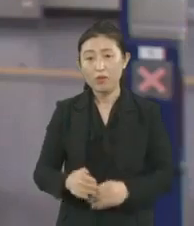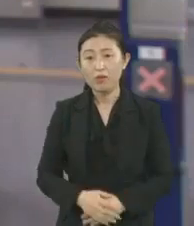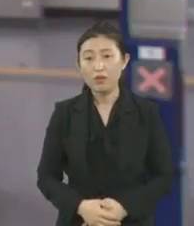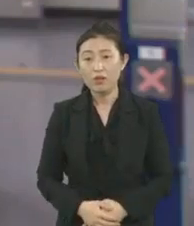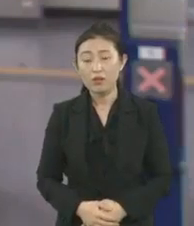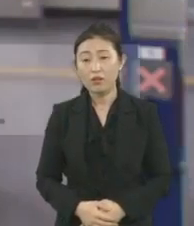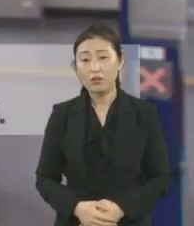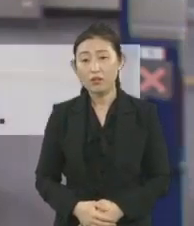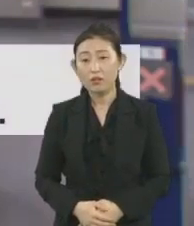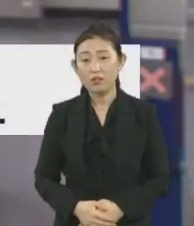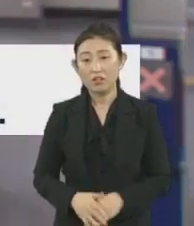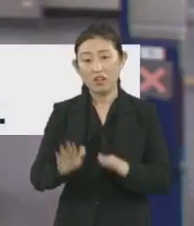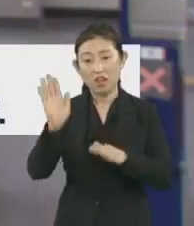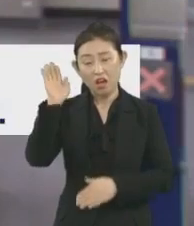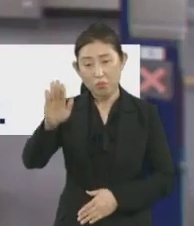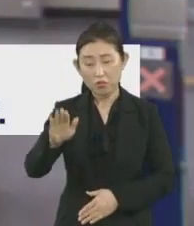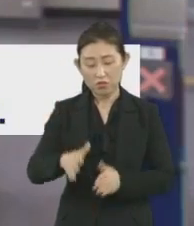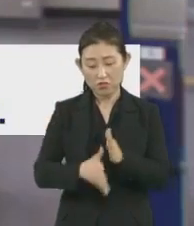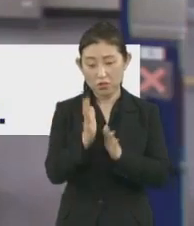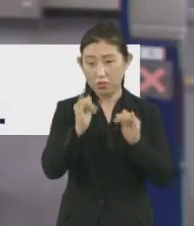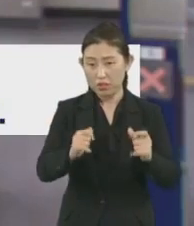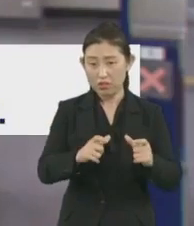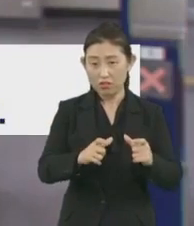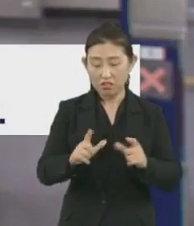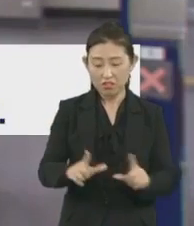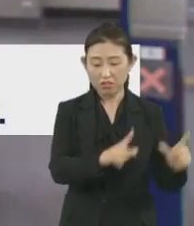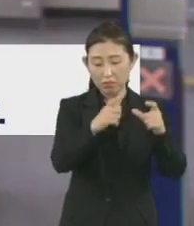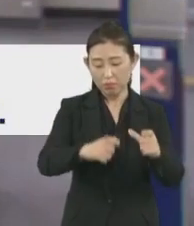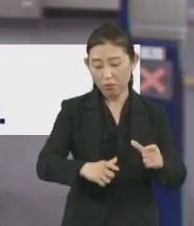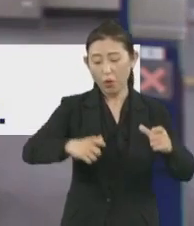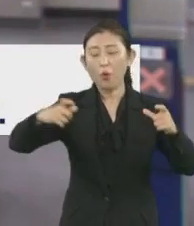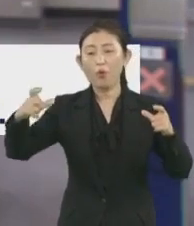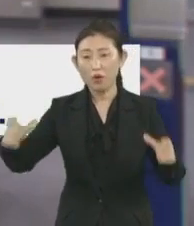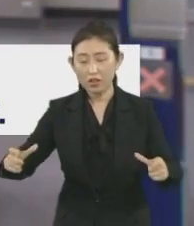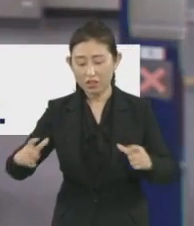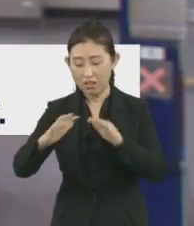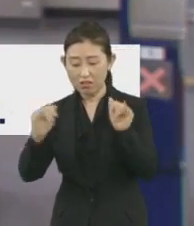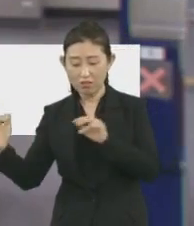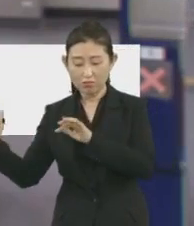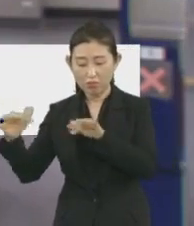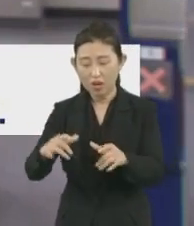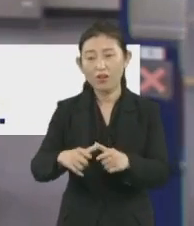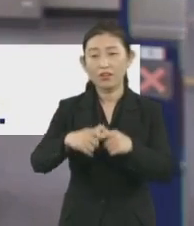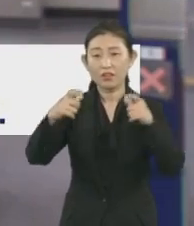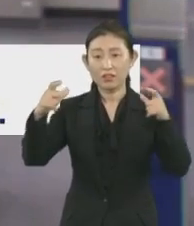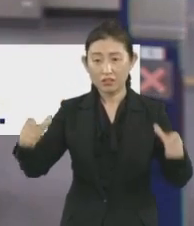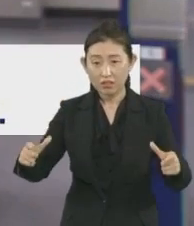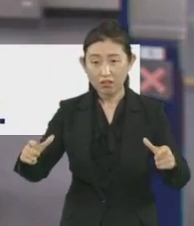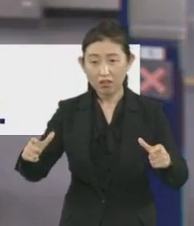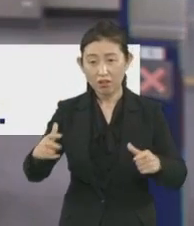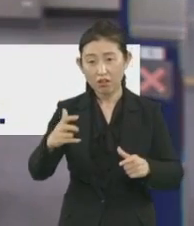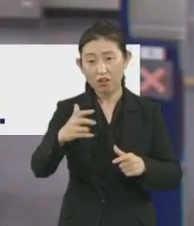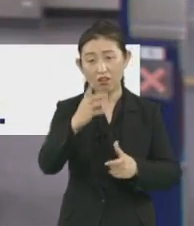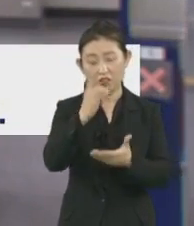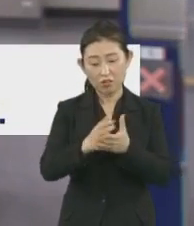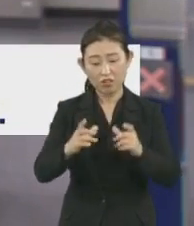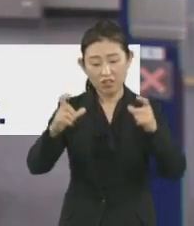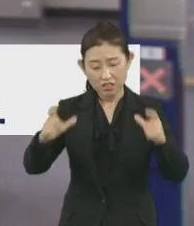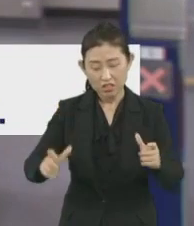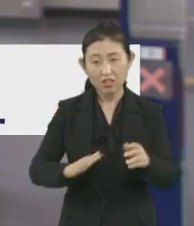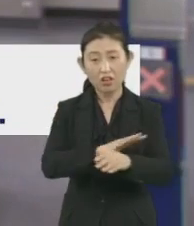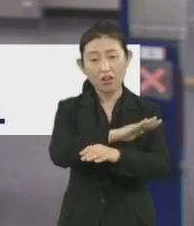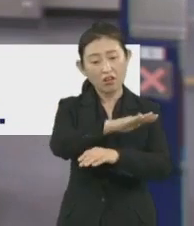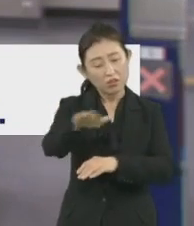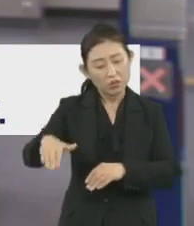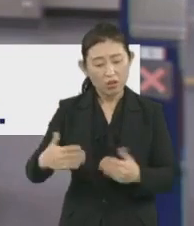시민들의 생활 권역이 더욱 확대되고 인구 유입은 물론이고 기업체 유치로 지역 발전이 더욱